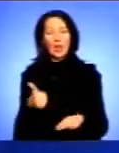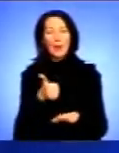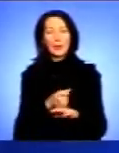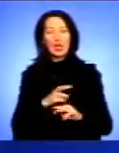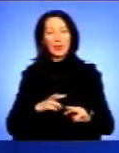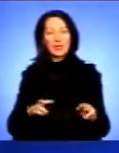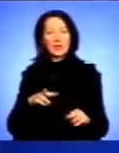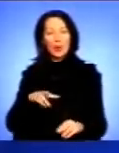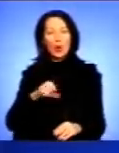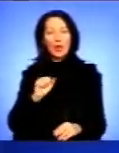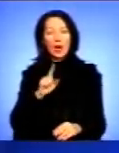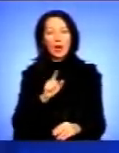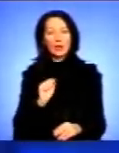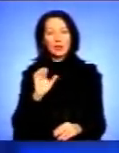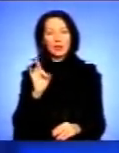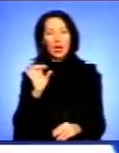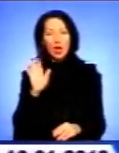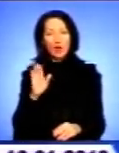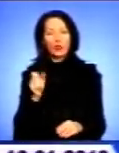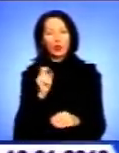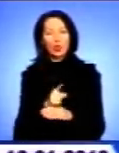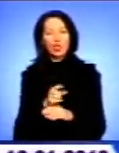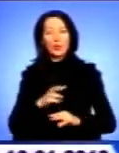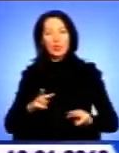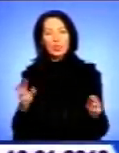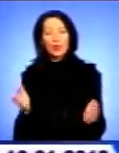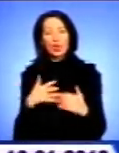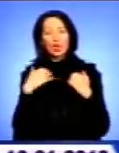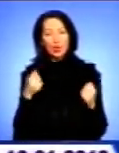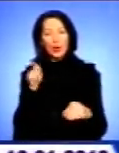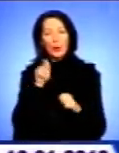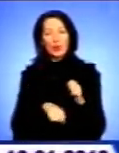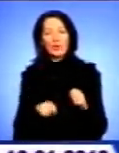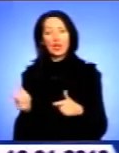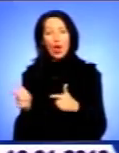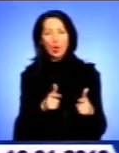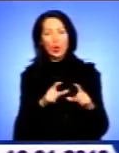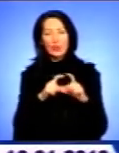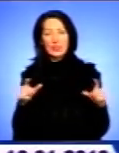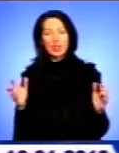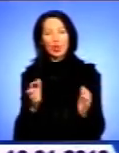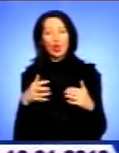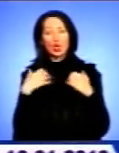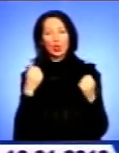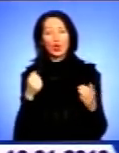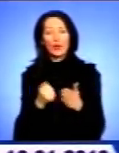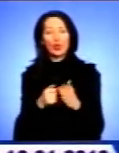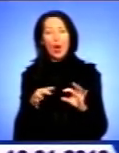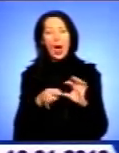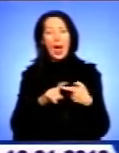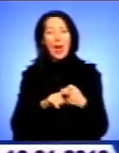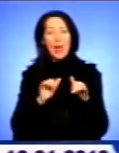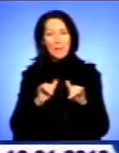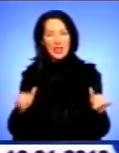Прем'єр-міністр Микола Азаров доручив Міністерству охорони здоров'я перевірити готовність закладів охорони здоров'я до епідемії грипу. Про